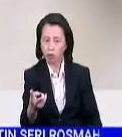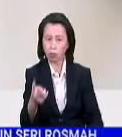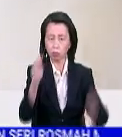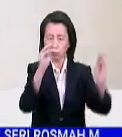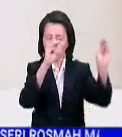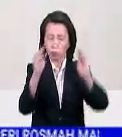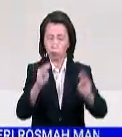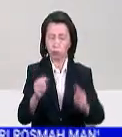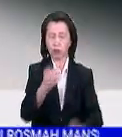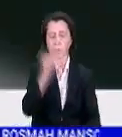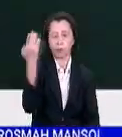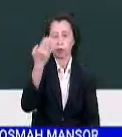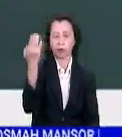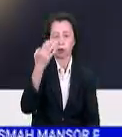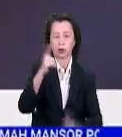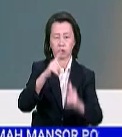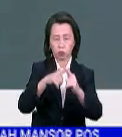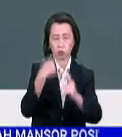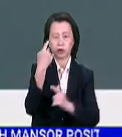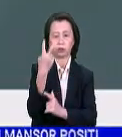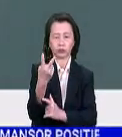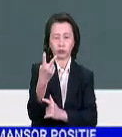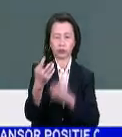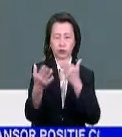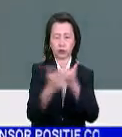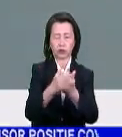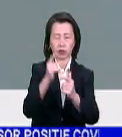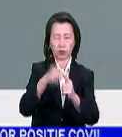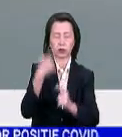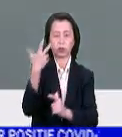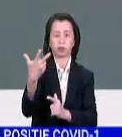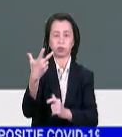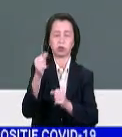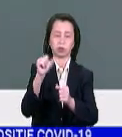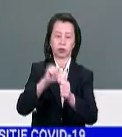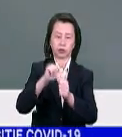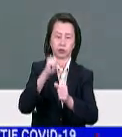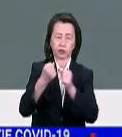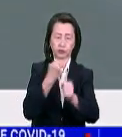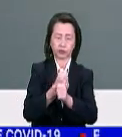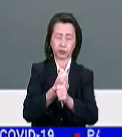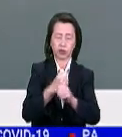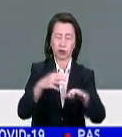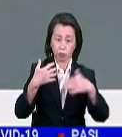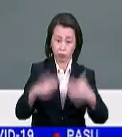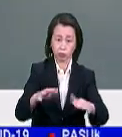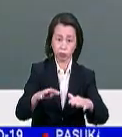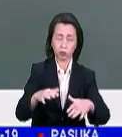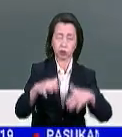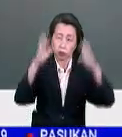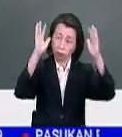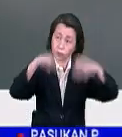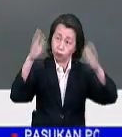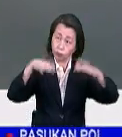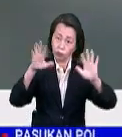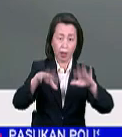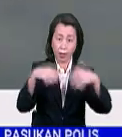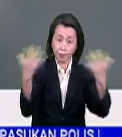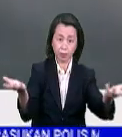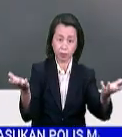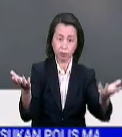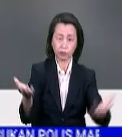bermusim kebiasaannya pada bulan Februari hingga much setiap tahun setelah musim tengkujuh berakhir